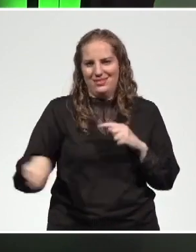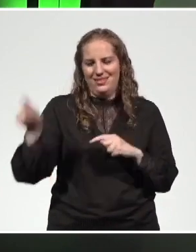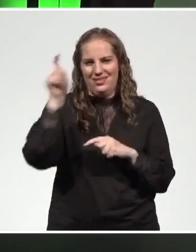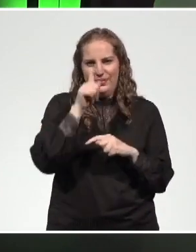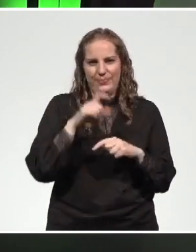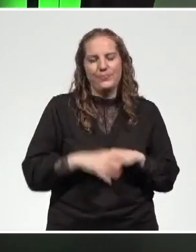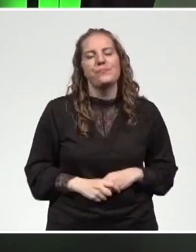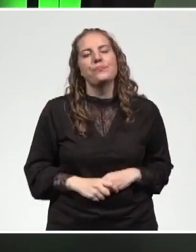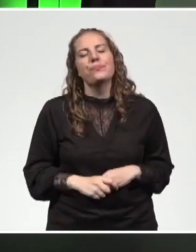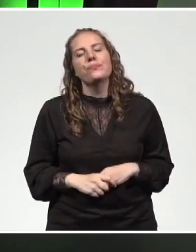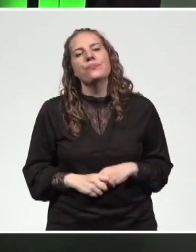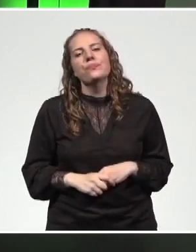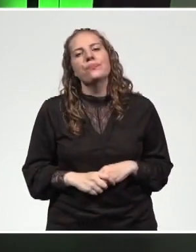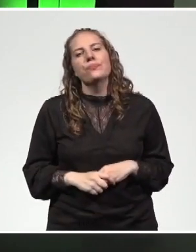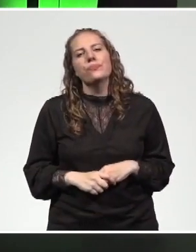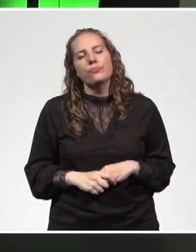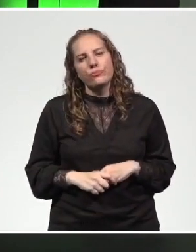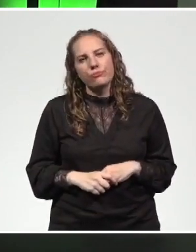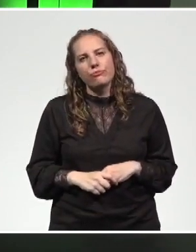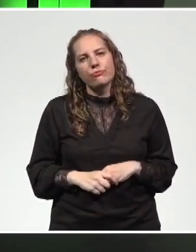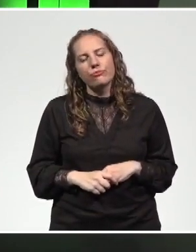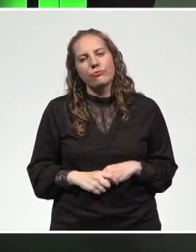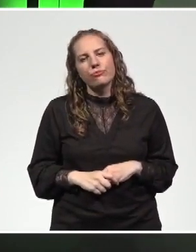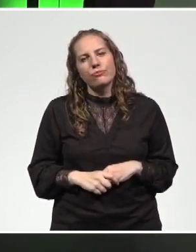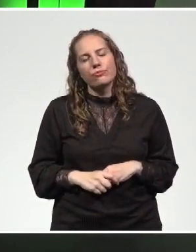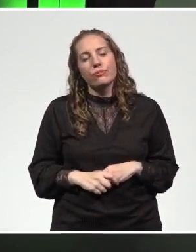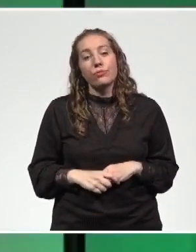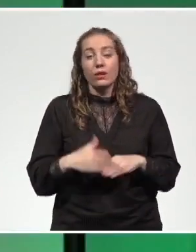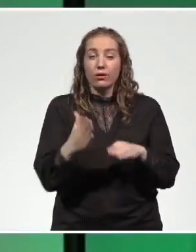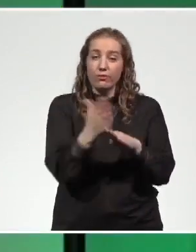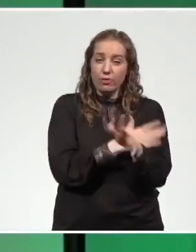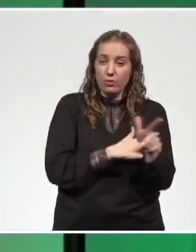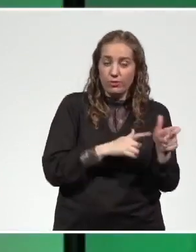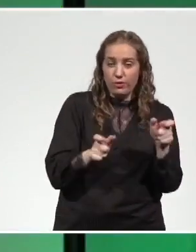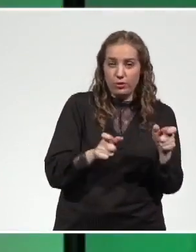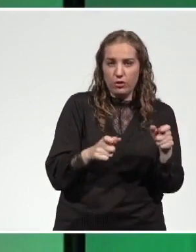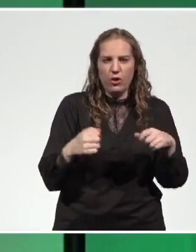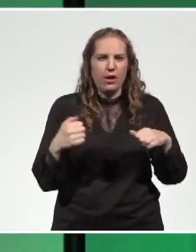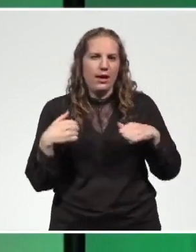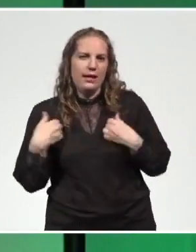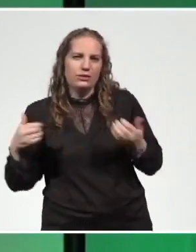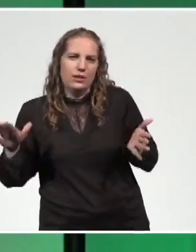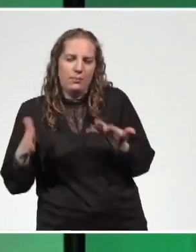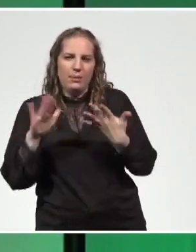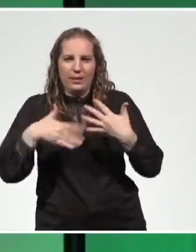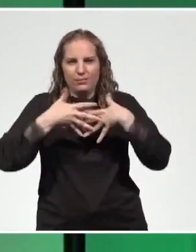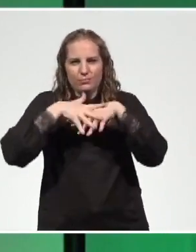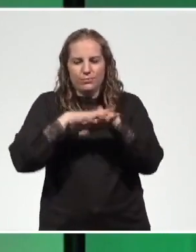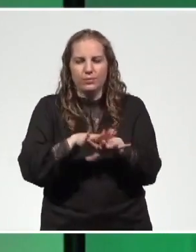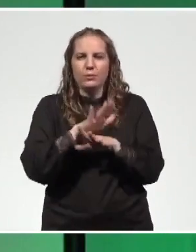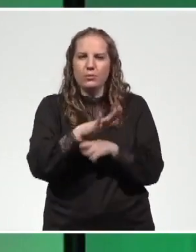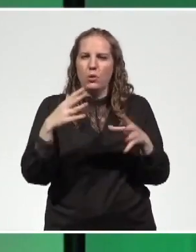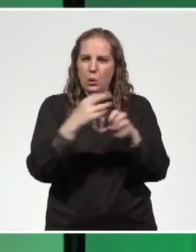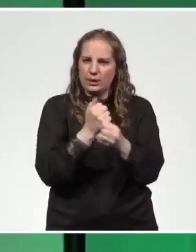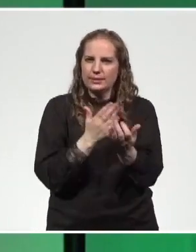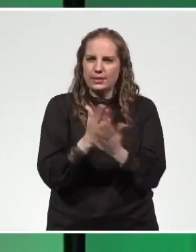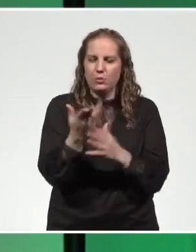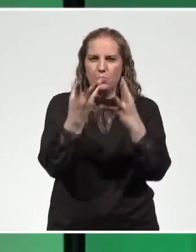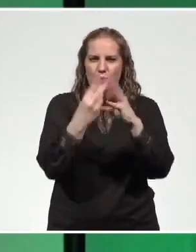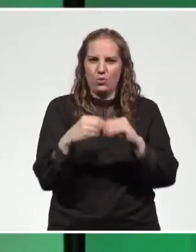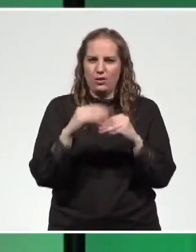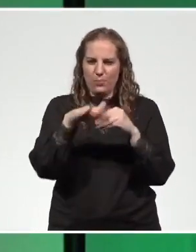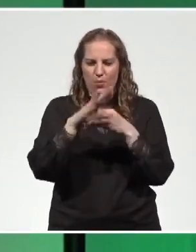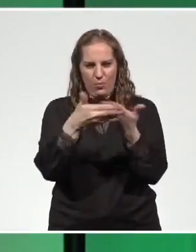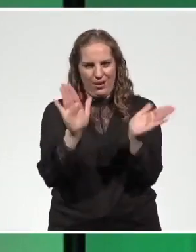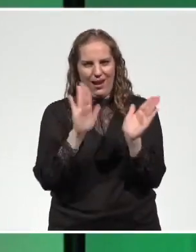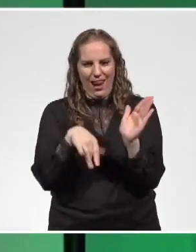Við viljum líka samþætta forvarnir og heilsueflingu inn í alla stefnumótun hins opinbera. Og hérna vil